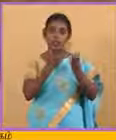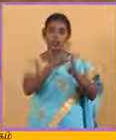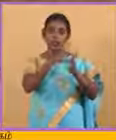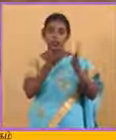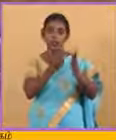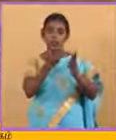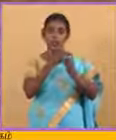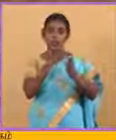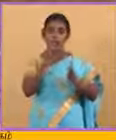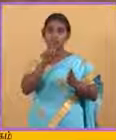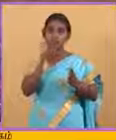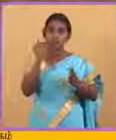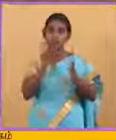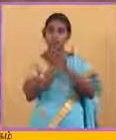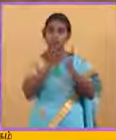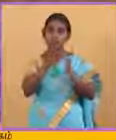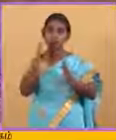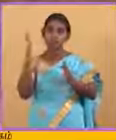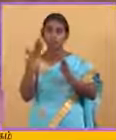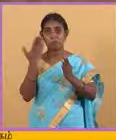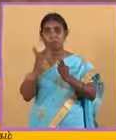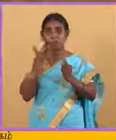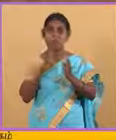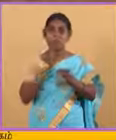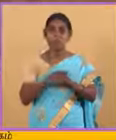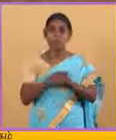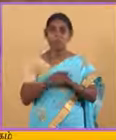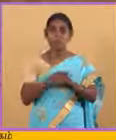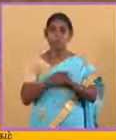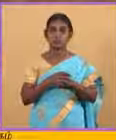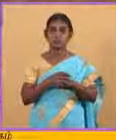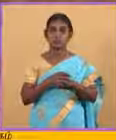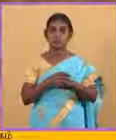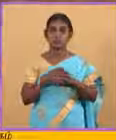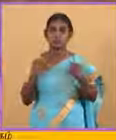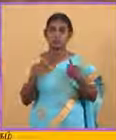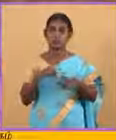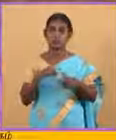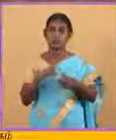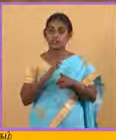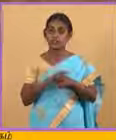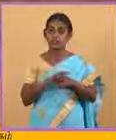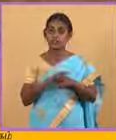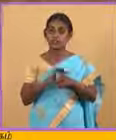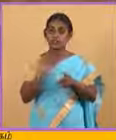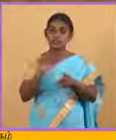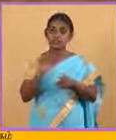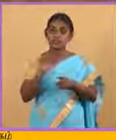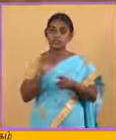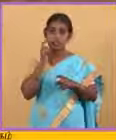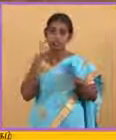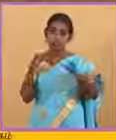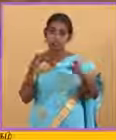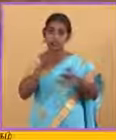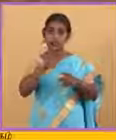படிச்சிருக்காரு. நூல் படிப்பது என்பது கூட ஒரு பெரிய விஷயமா நம்ம எடுத்துக்க வேண்டாம். ஆனால் அவர் என்ன செஞ்சிருக்காரு? அந்த 20